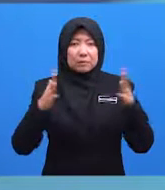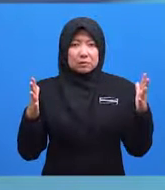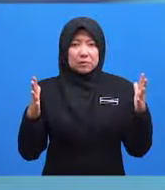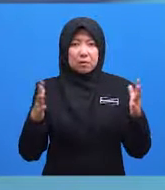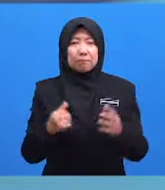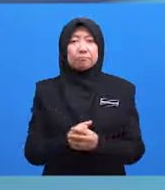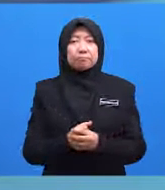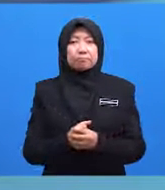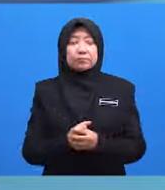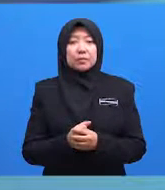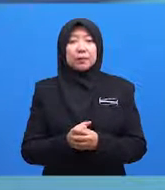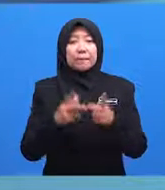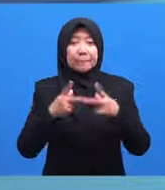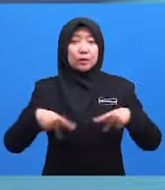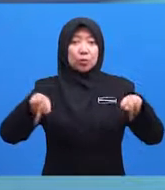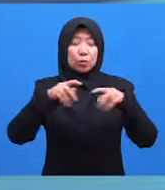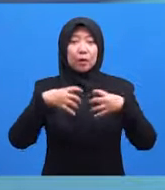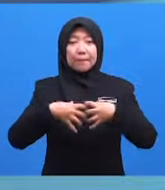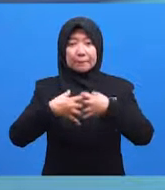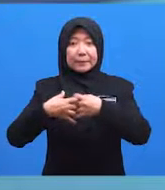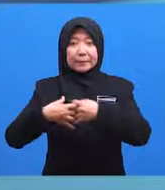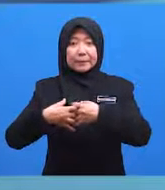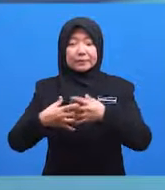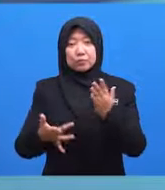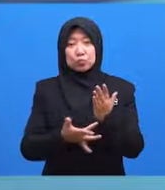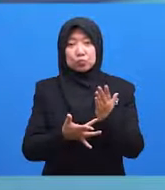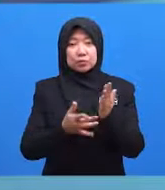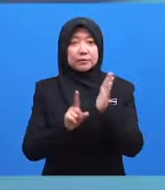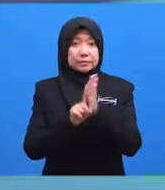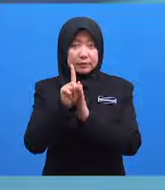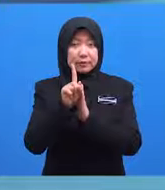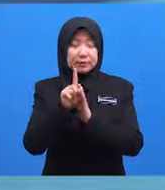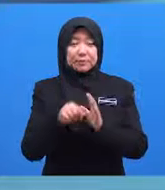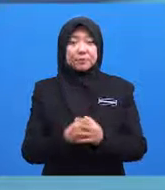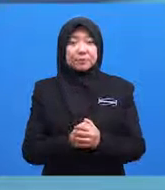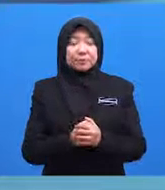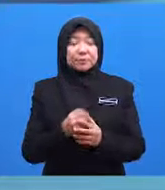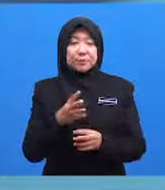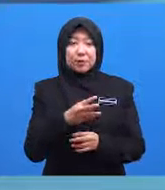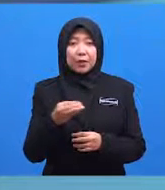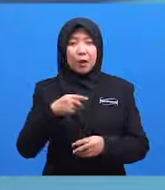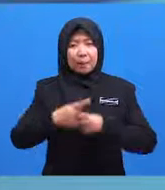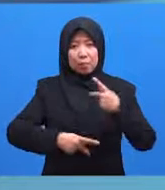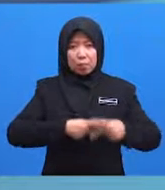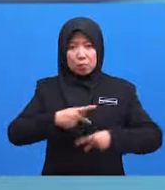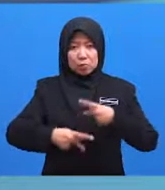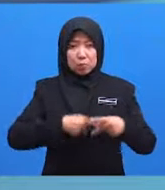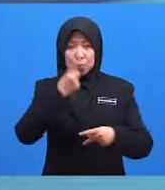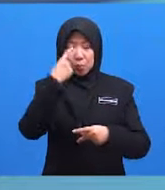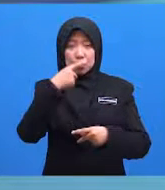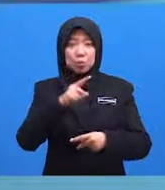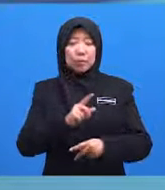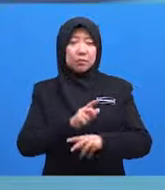serta memerlukan mesin-mesin berteknologi tinggi dan melalui beberapa proses bagi